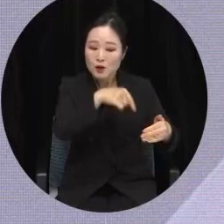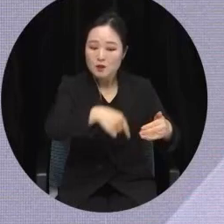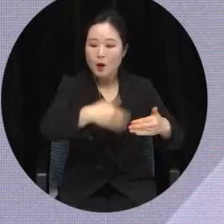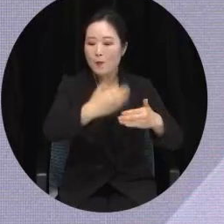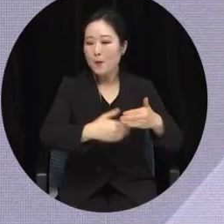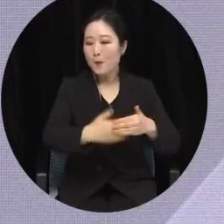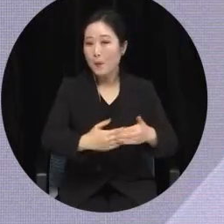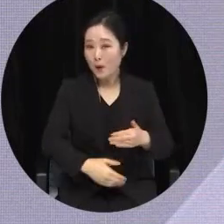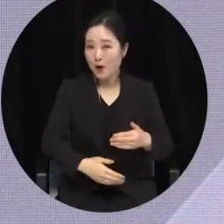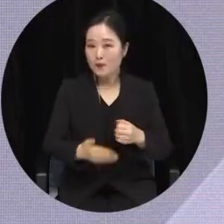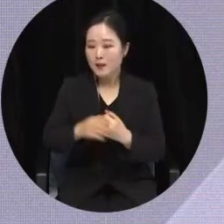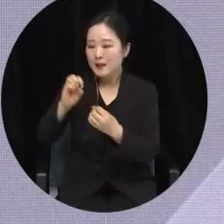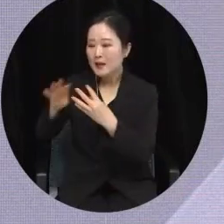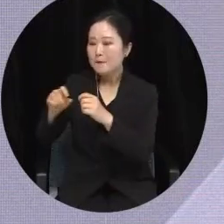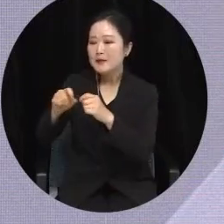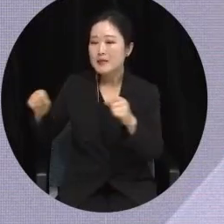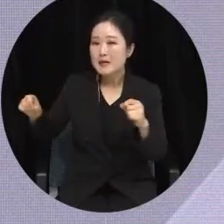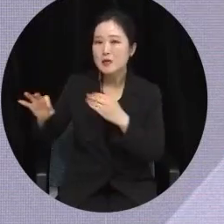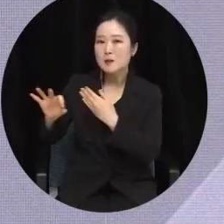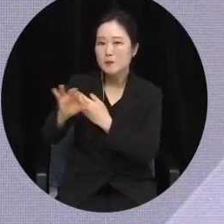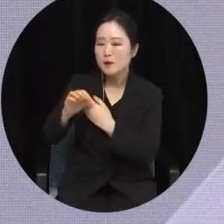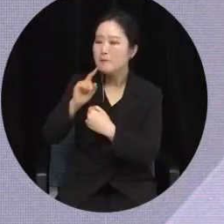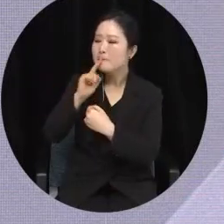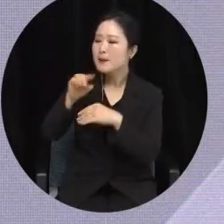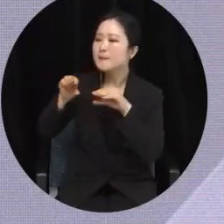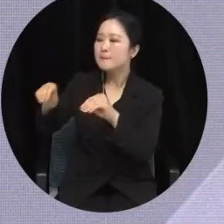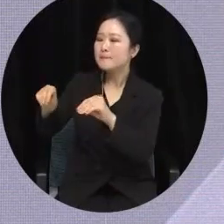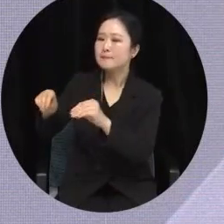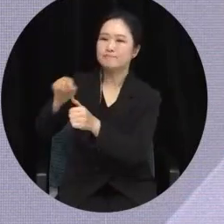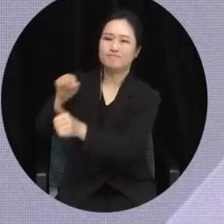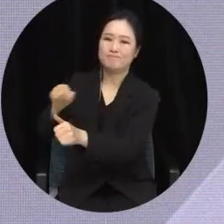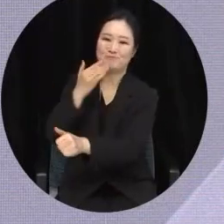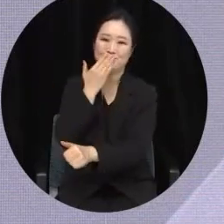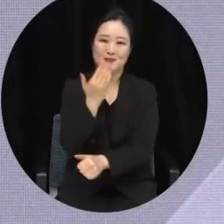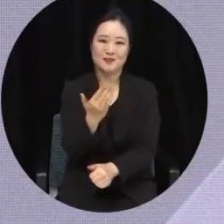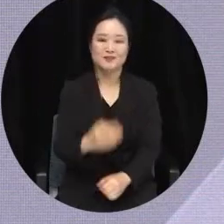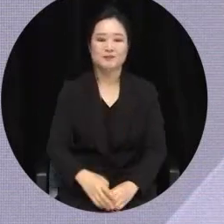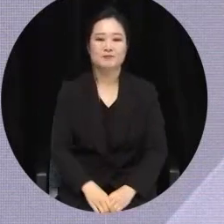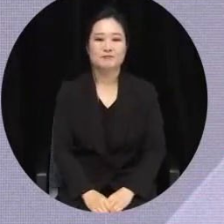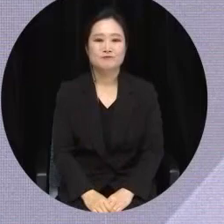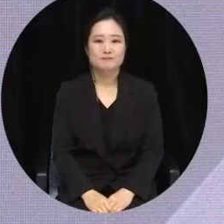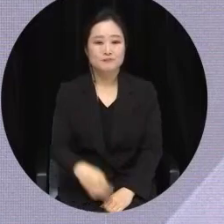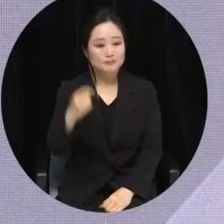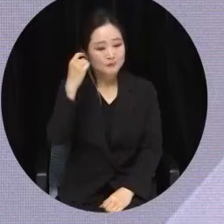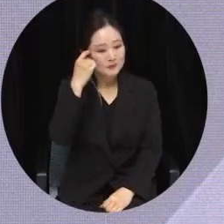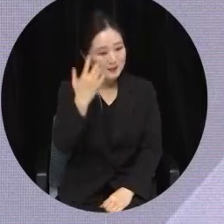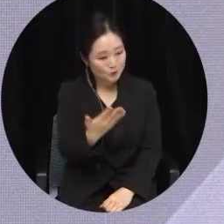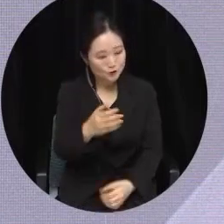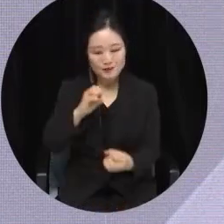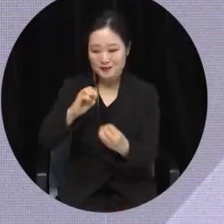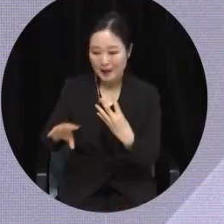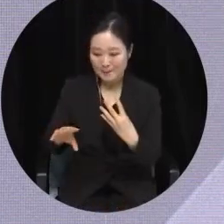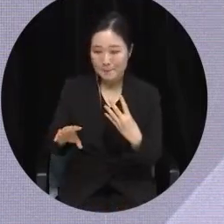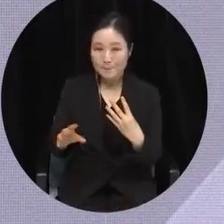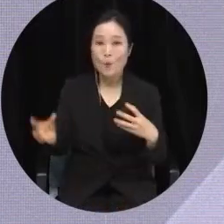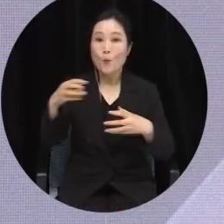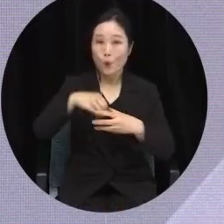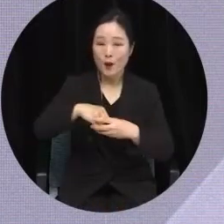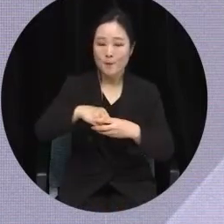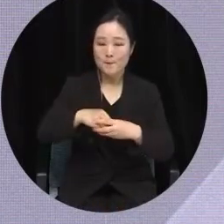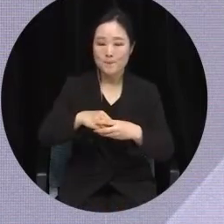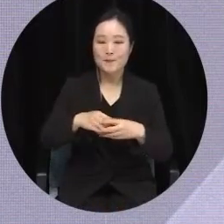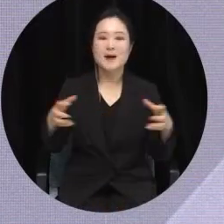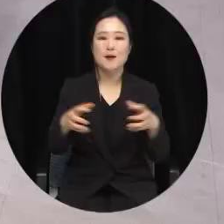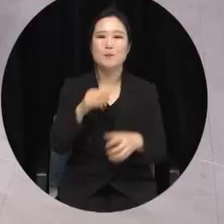시간이 길어지면 제지하셔도 됩니다. 질문과 상대방의 답변까지 포함해서 총